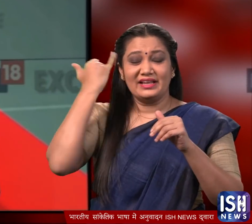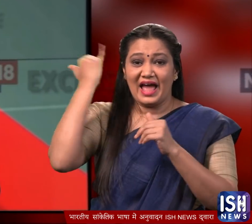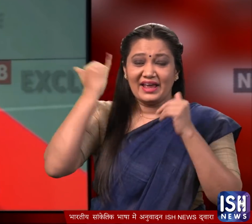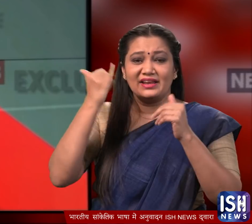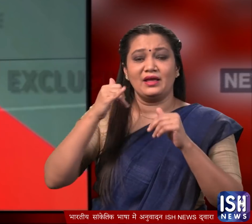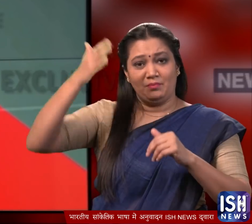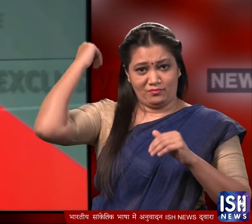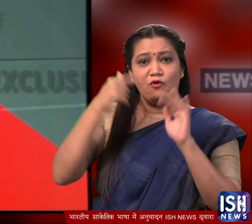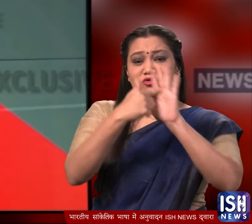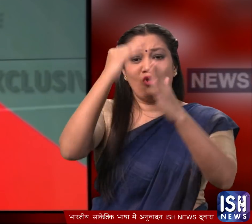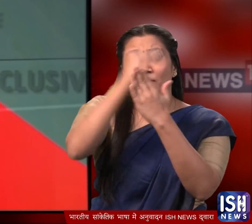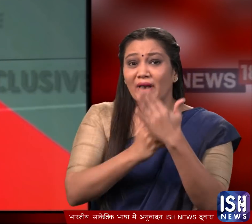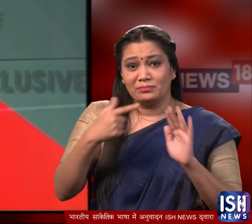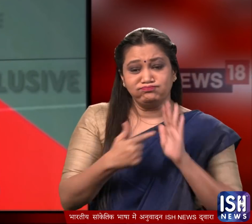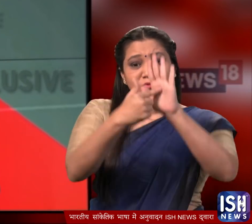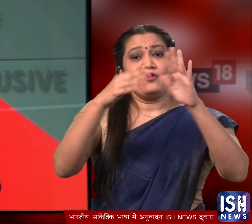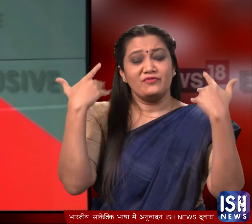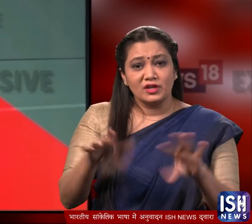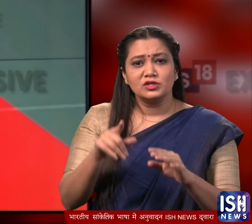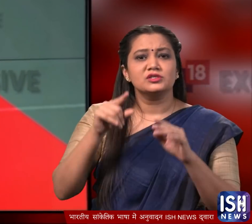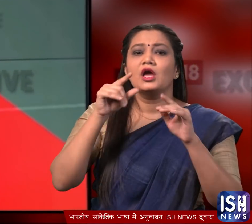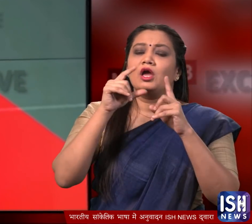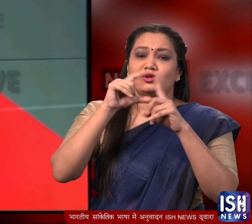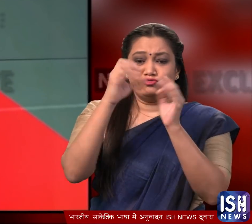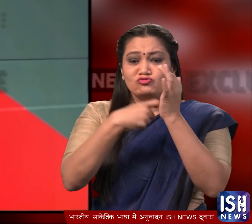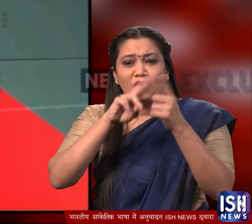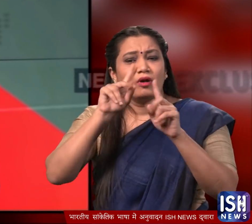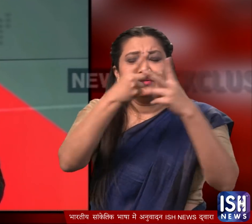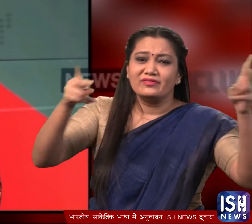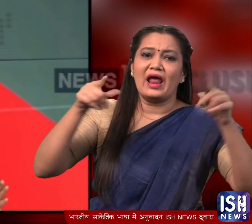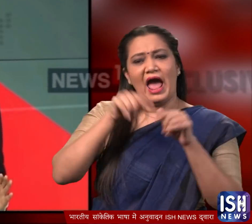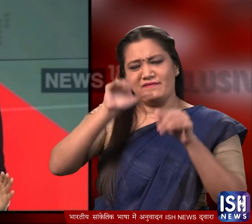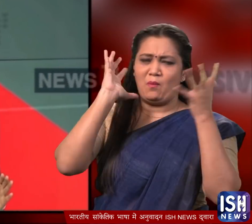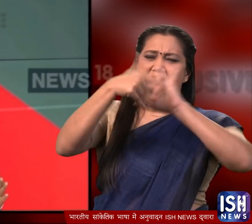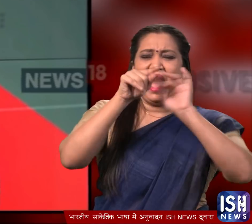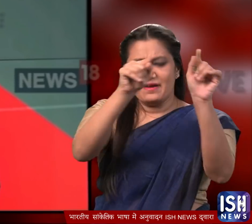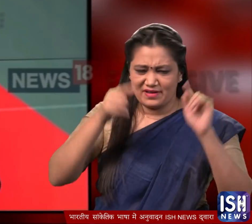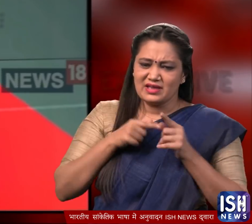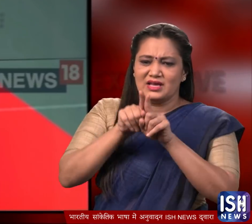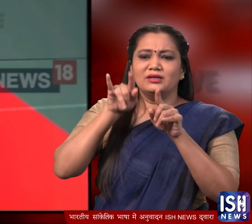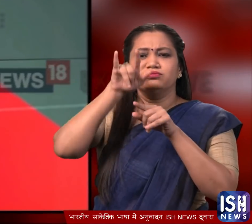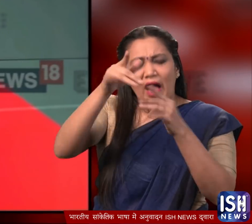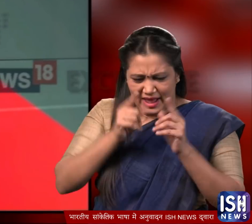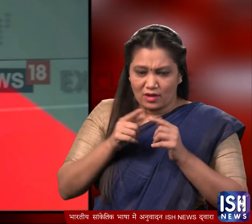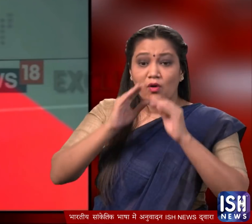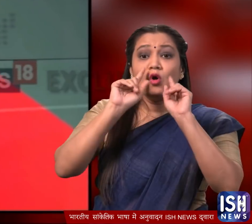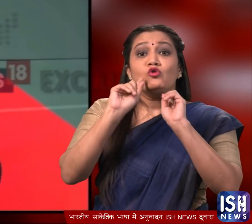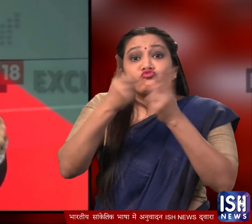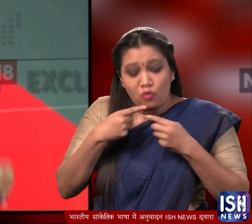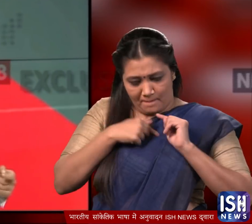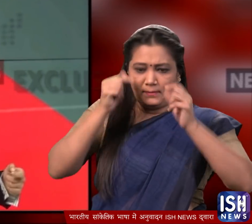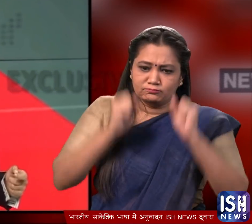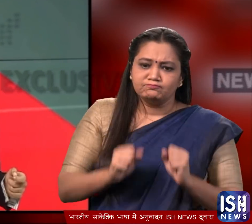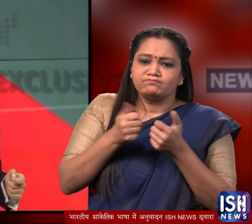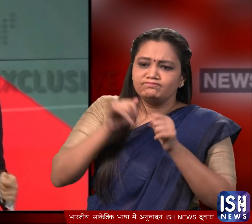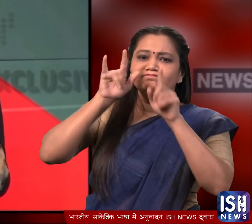को एरो इंडिया शो में पेश किया वो दूसरे ड्रोन से बिल्कुल अलग है। अभी दुनिया में बिना पायलट वाले लड़ाकू विमान यानी ड्रोन को कंट्रोल रूम से